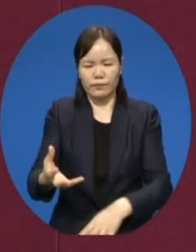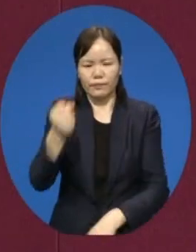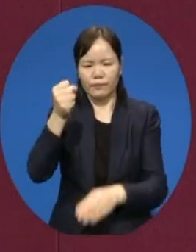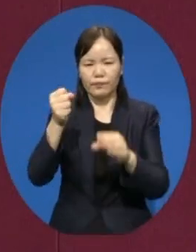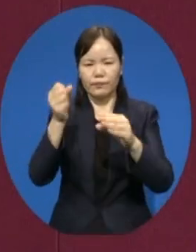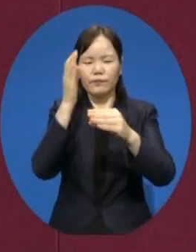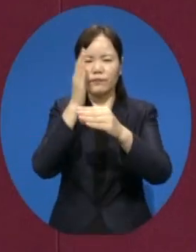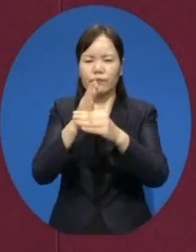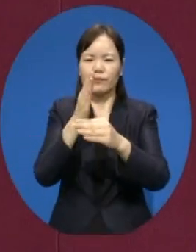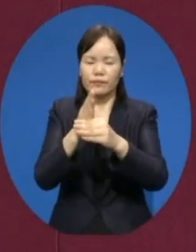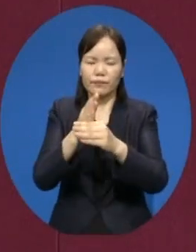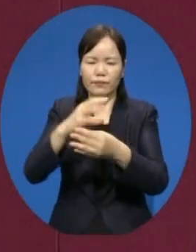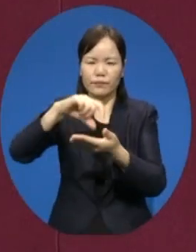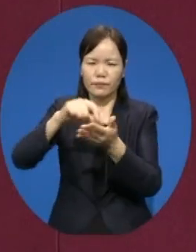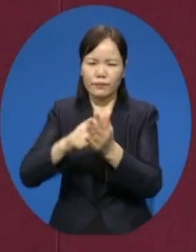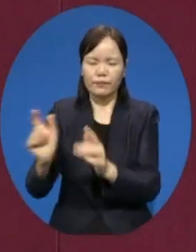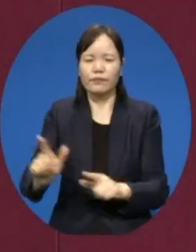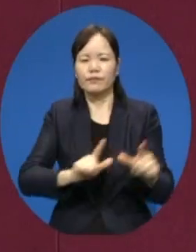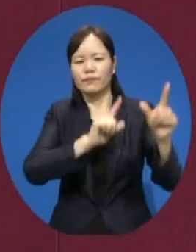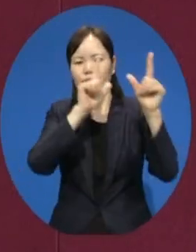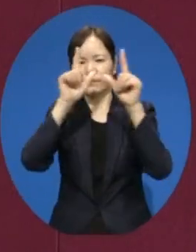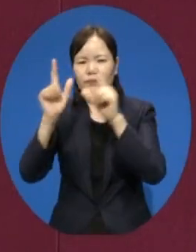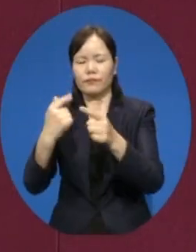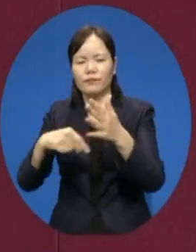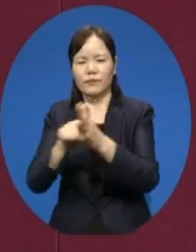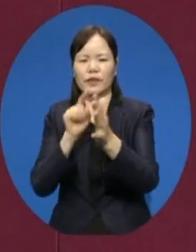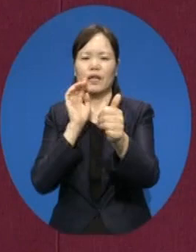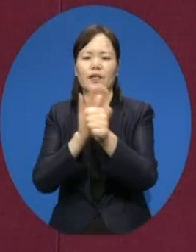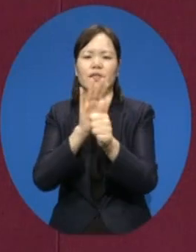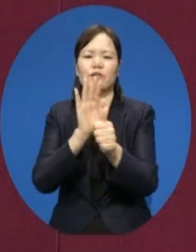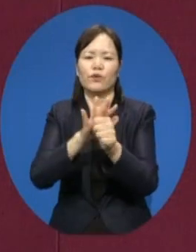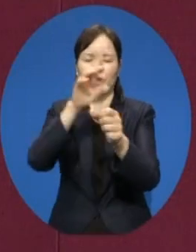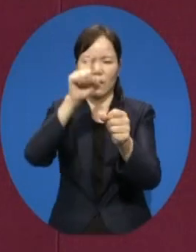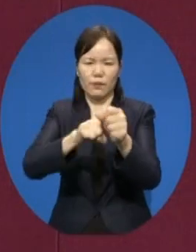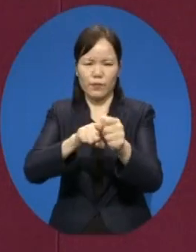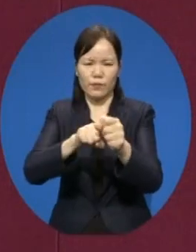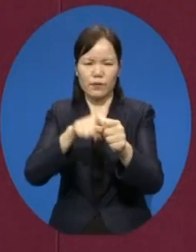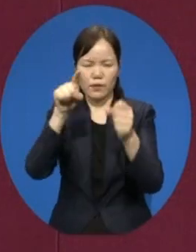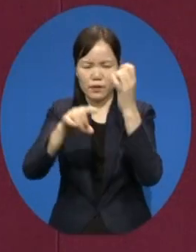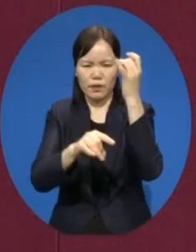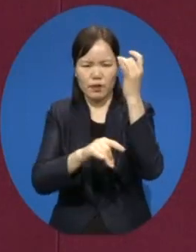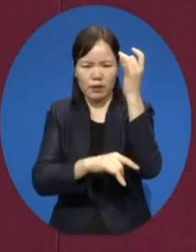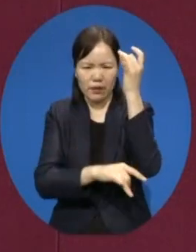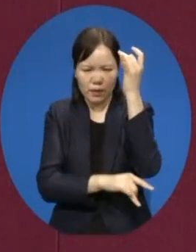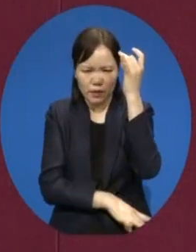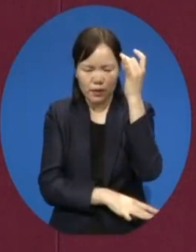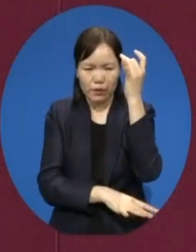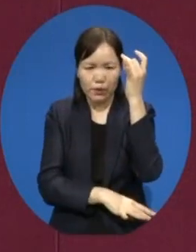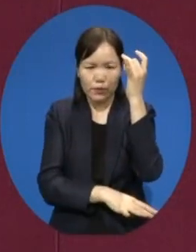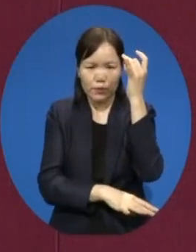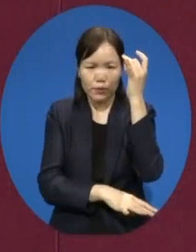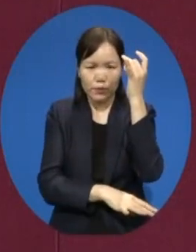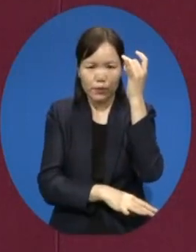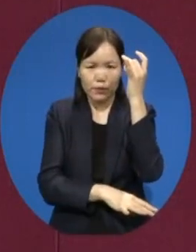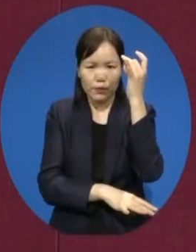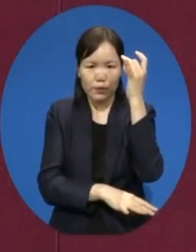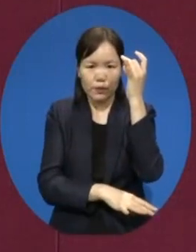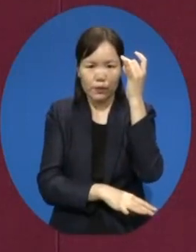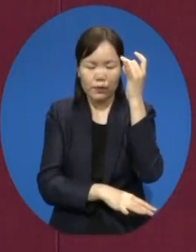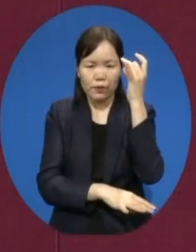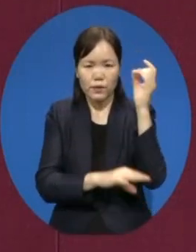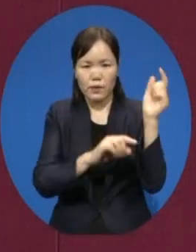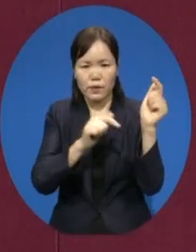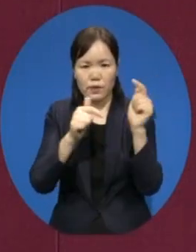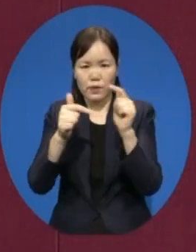집을 삶을 영위할 수 있도록 지원하는 것이었습니다. 이 기조하에 과일도 막아내고 침체도 다